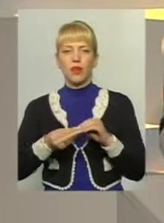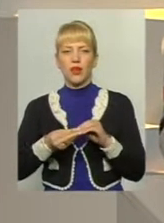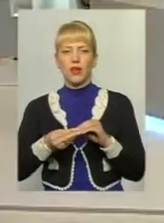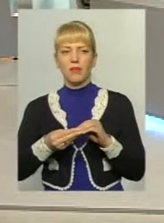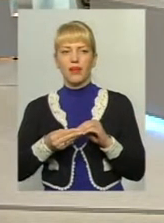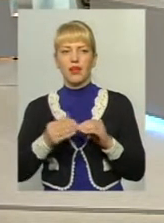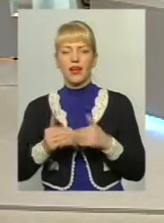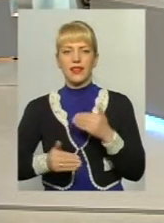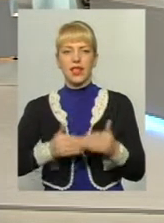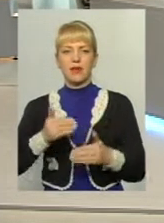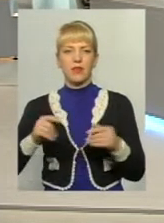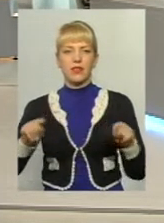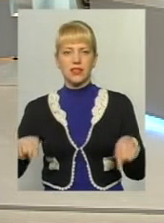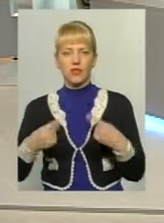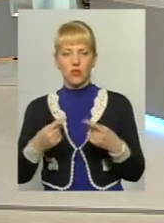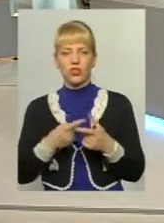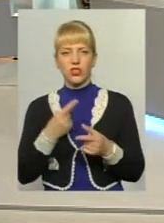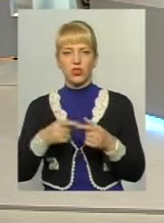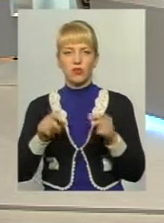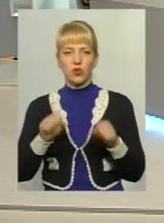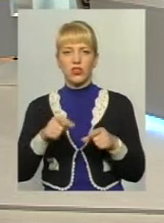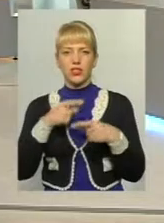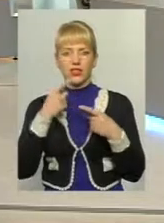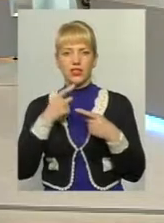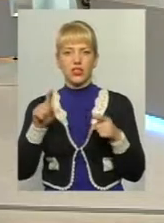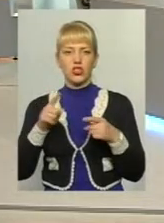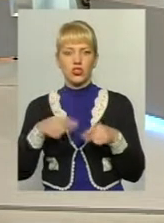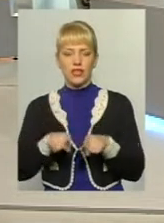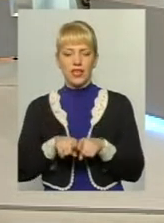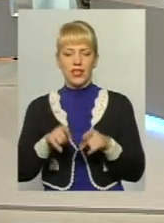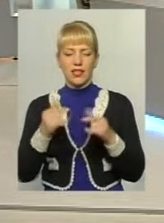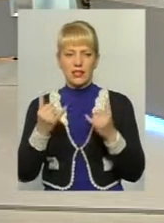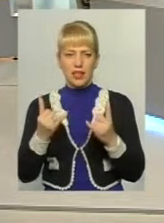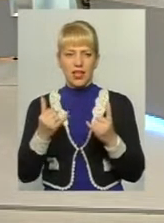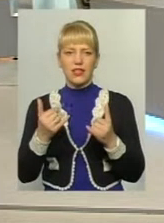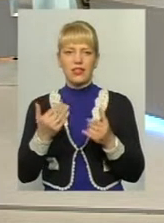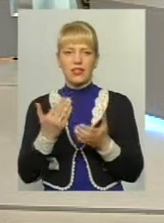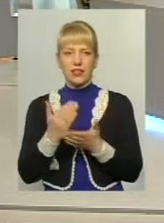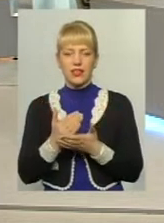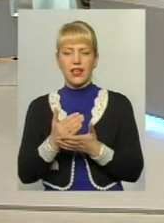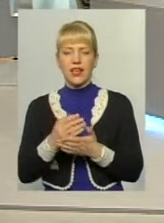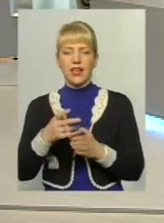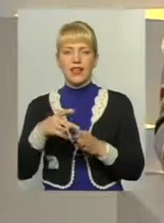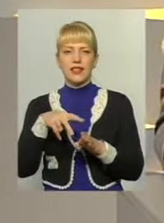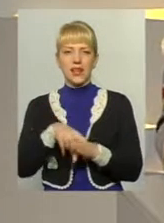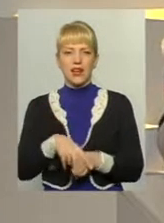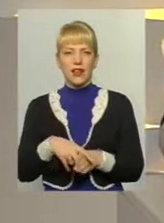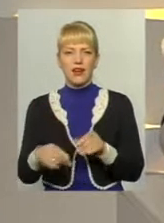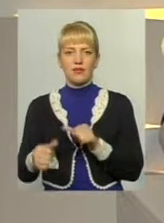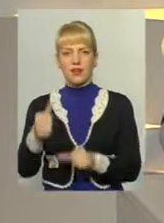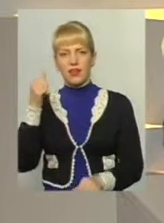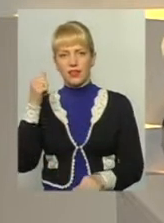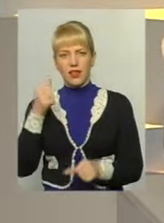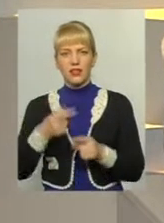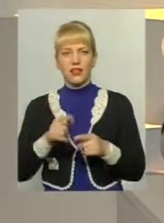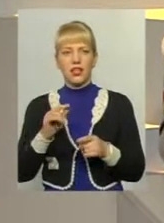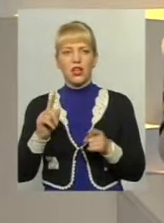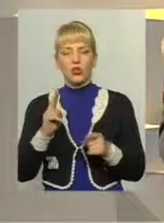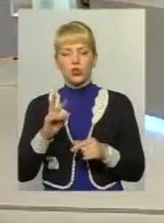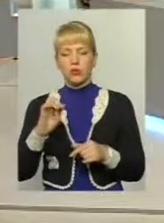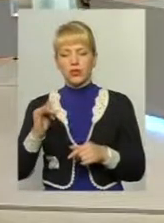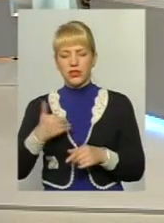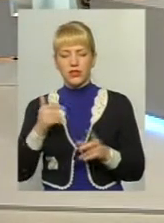Дякую. І хотілося б ще підрезюмувати. Оці проблеми, які ми зараз назвали, документація, потім